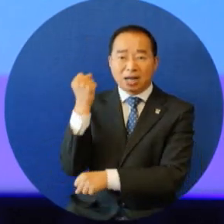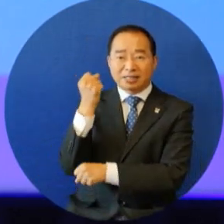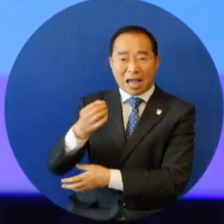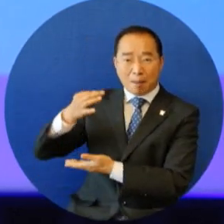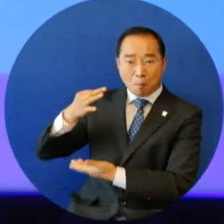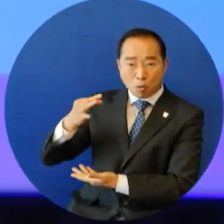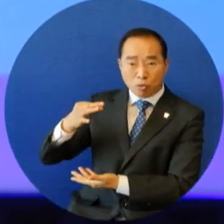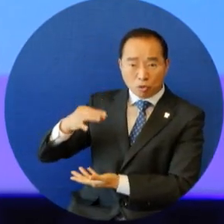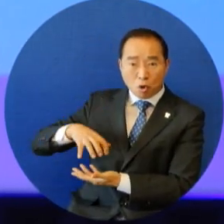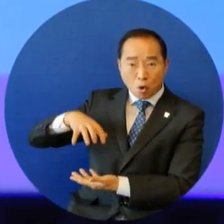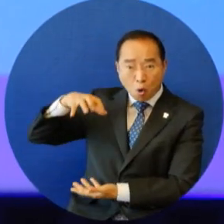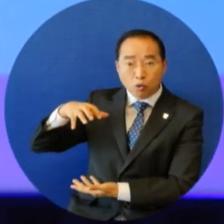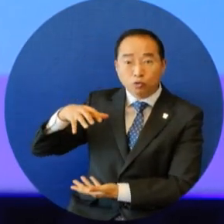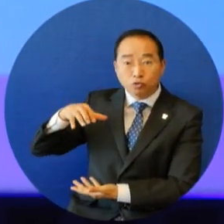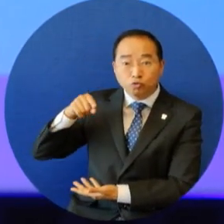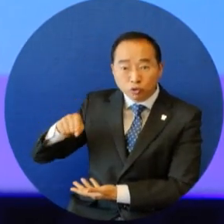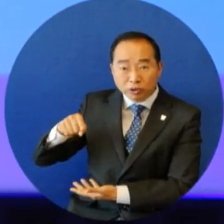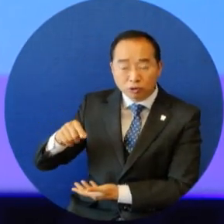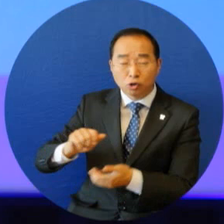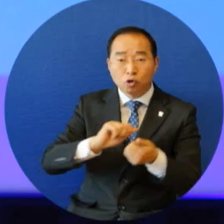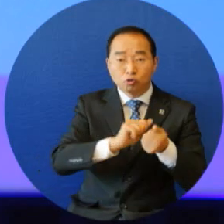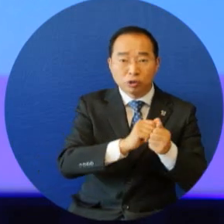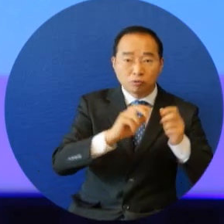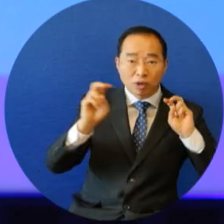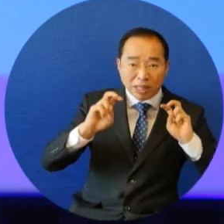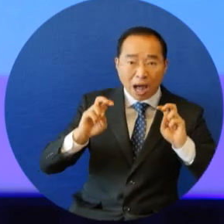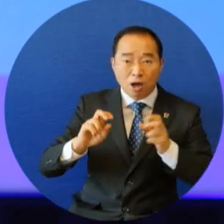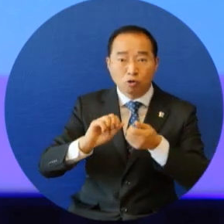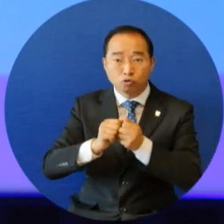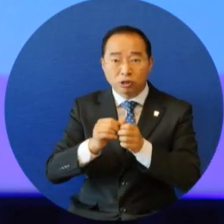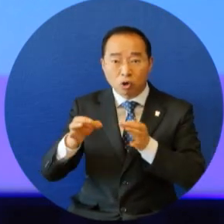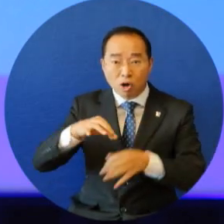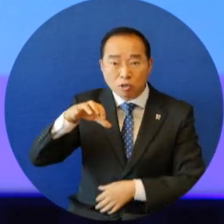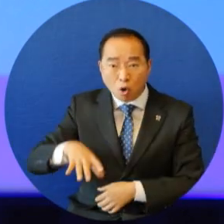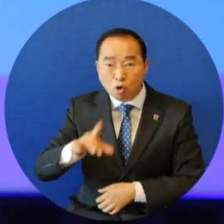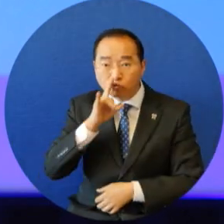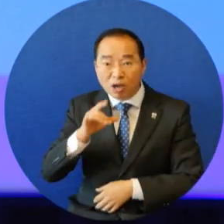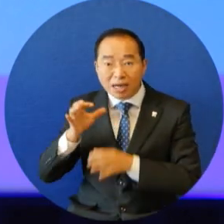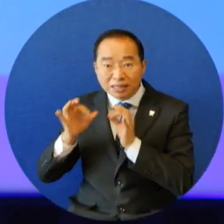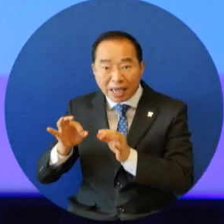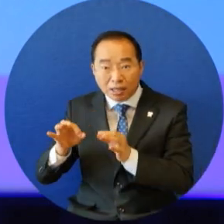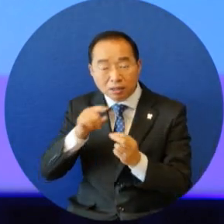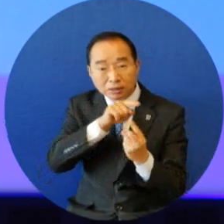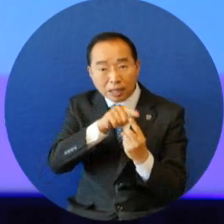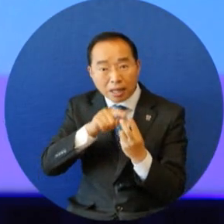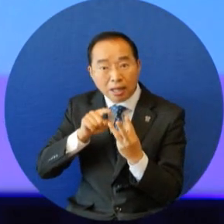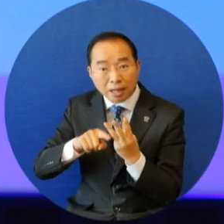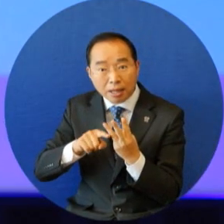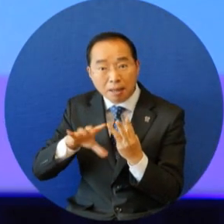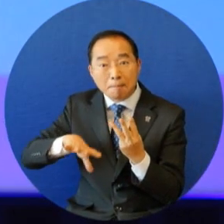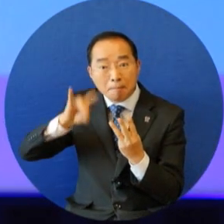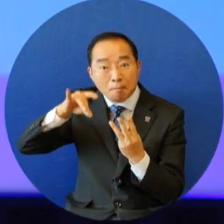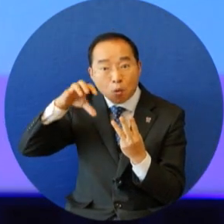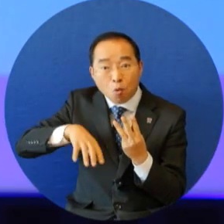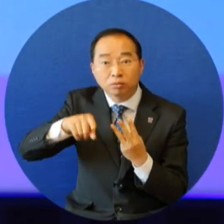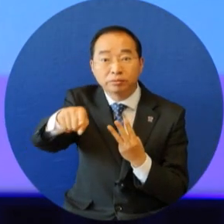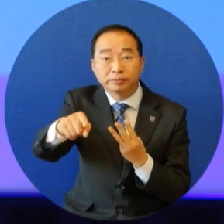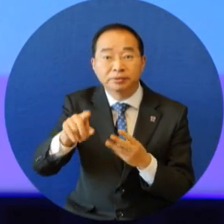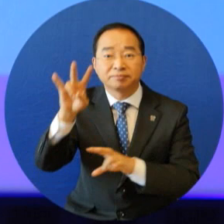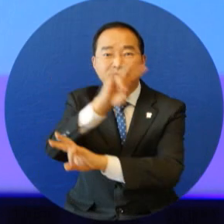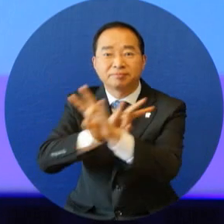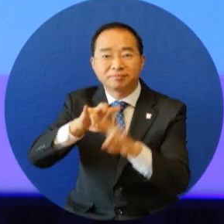있는 주식회사, 주식거래소, 중앙은행이 바로 암스테르담에서 탄생을